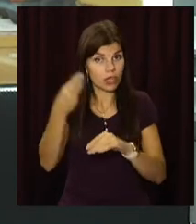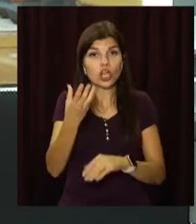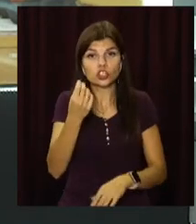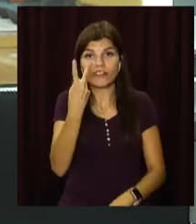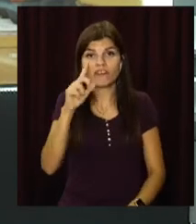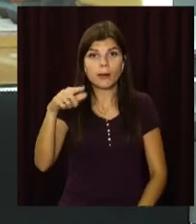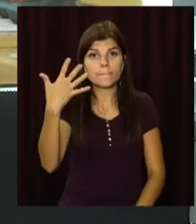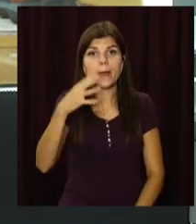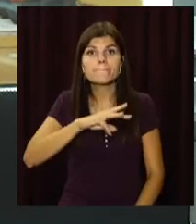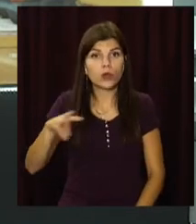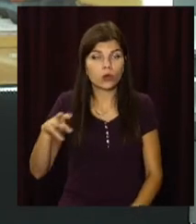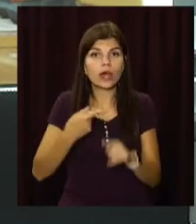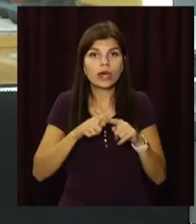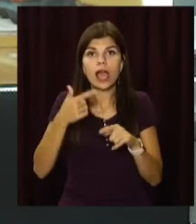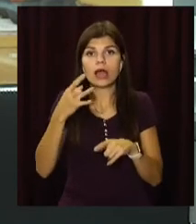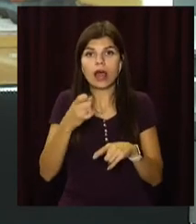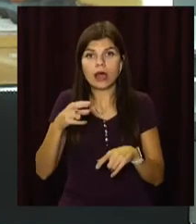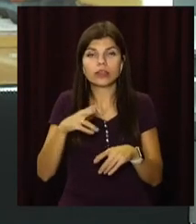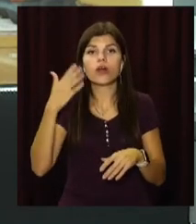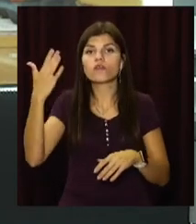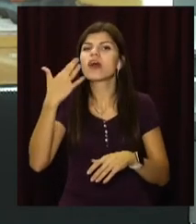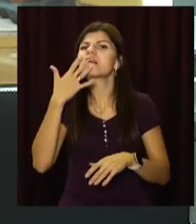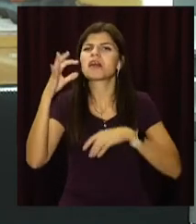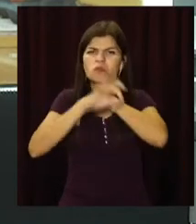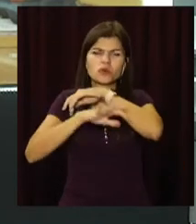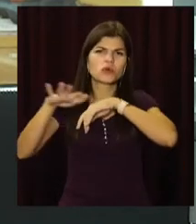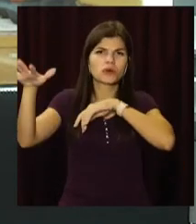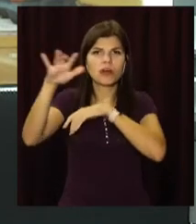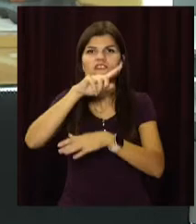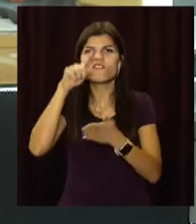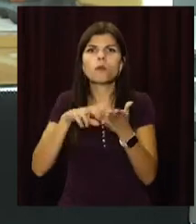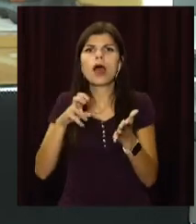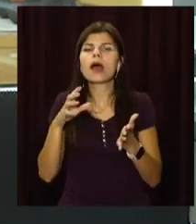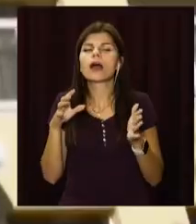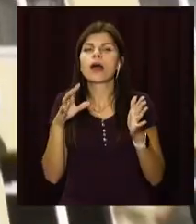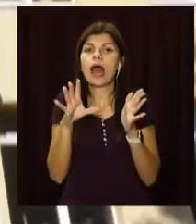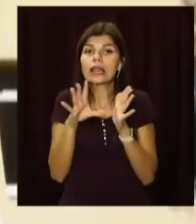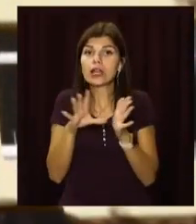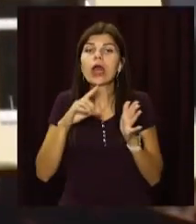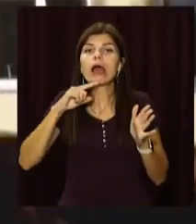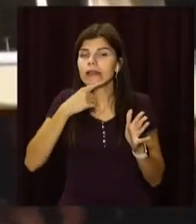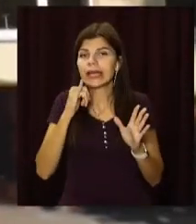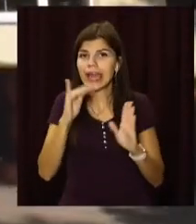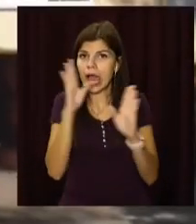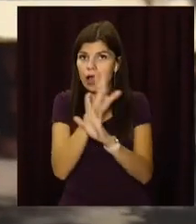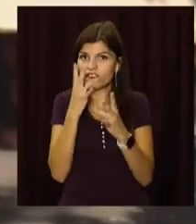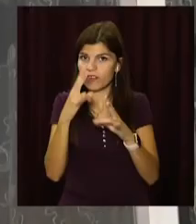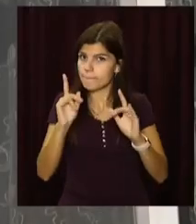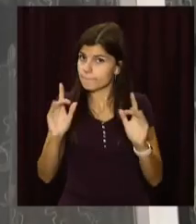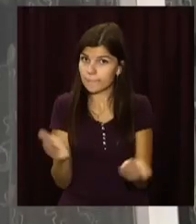2,5 мільйона – це грант від Фонду Східноєвропейського партнерства з питань енергоефективності та екології.